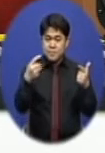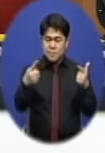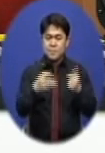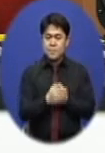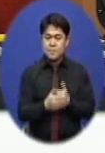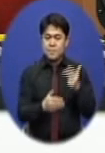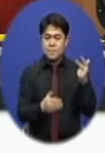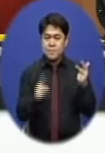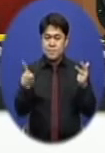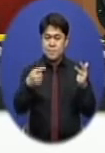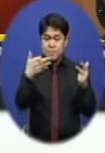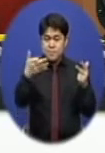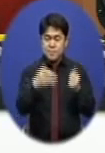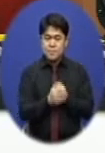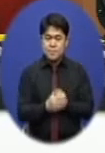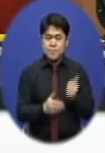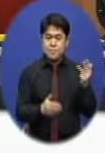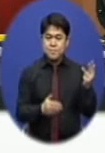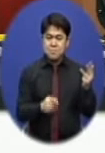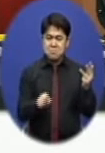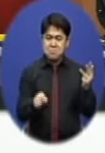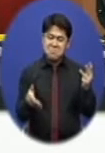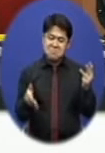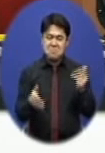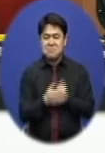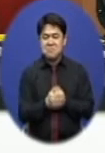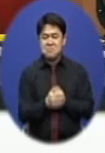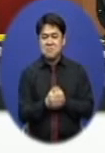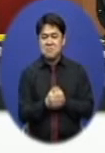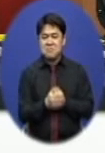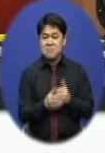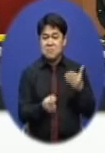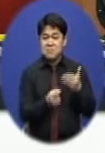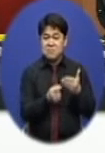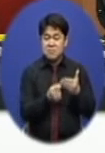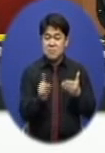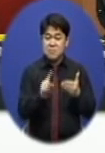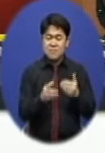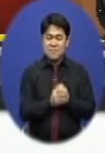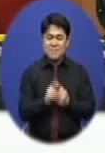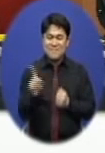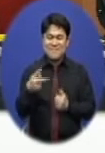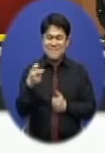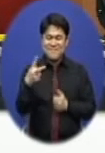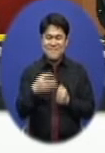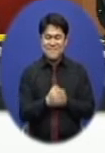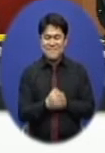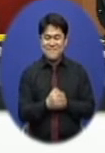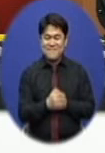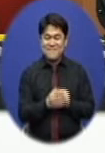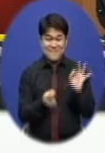7번. 119표. 8번. 아, 점수 안 보기겠죠, 네. 이분은. 9번 네. 참여자입니다. 네, 122표.